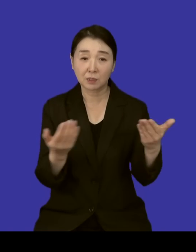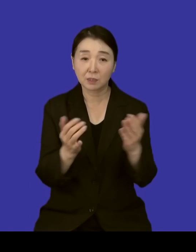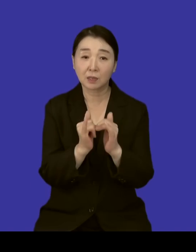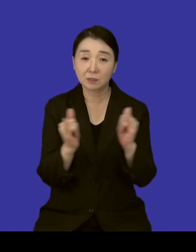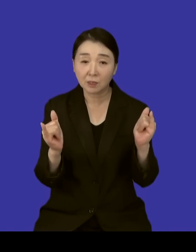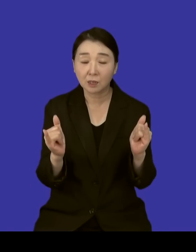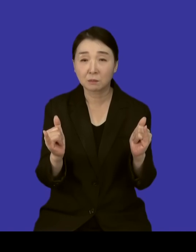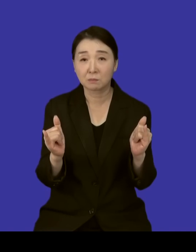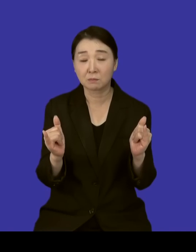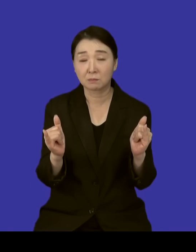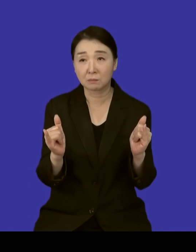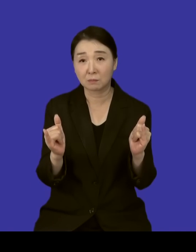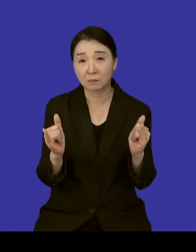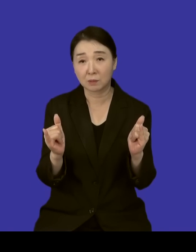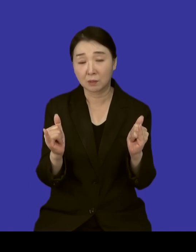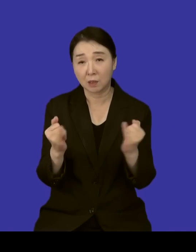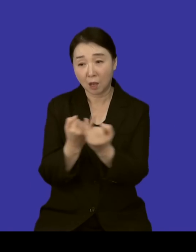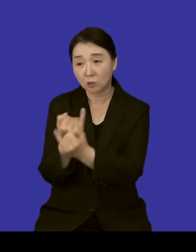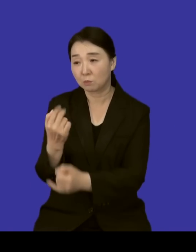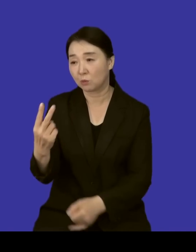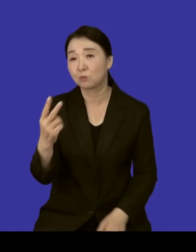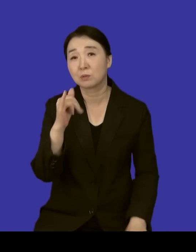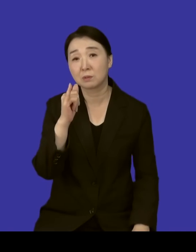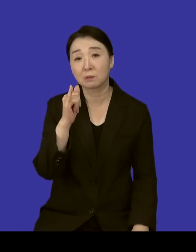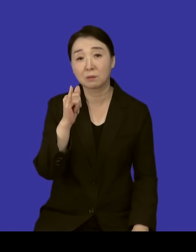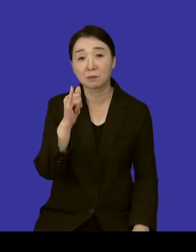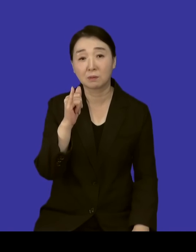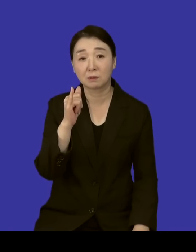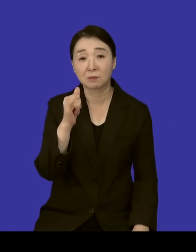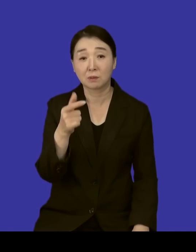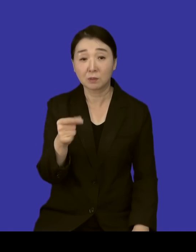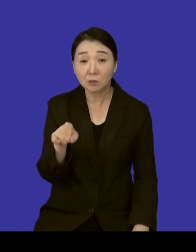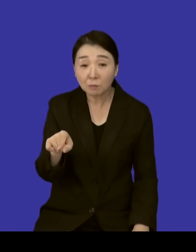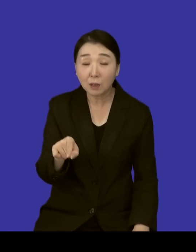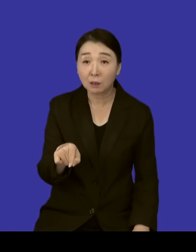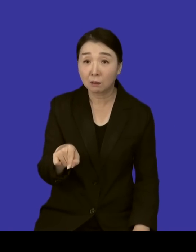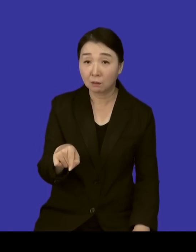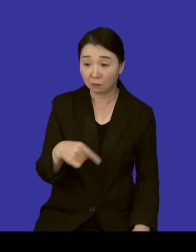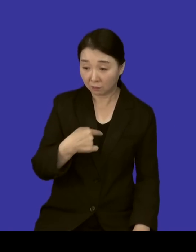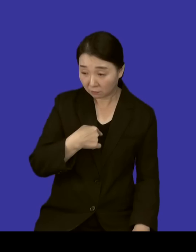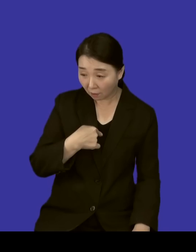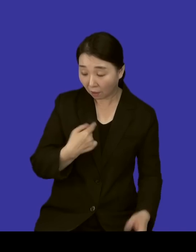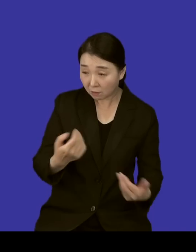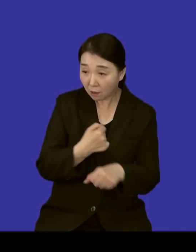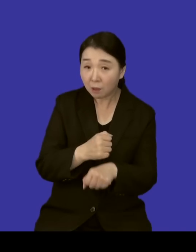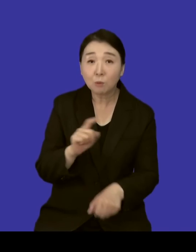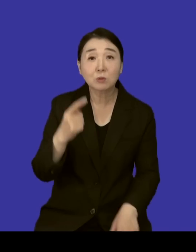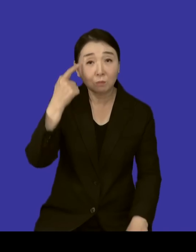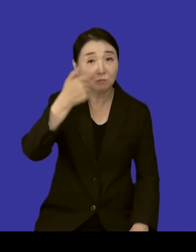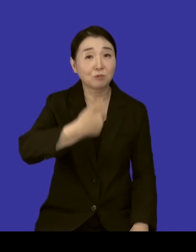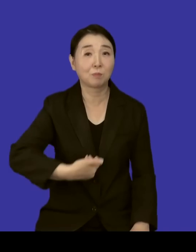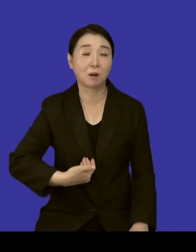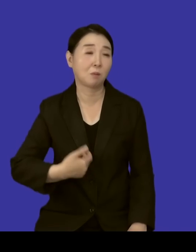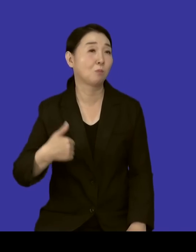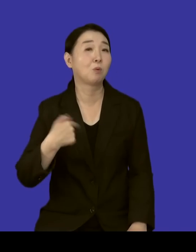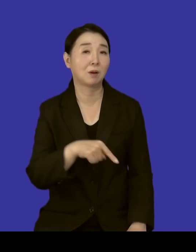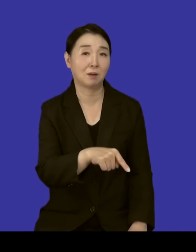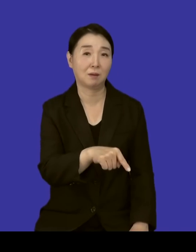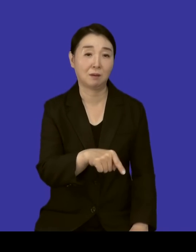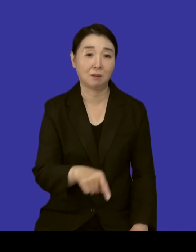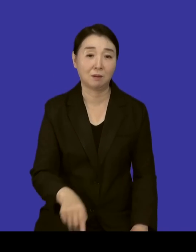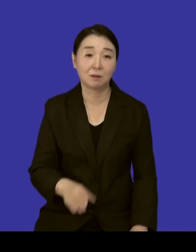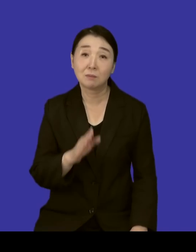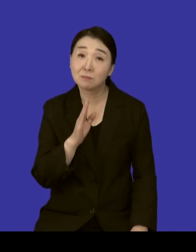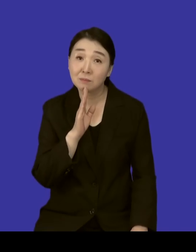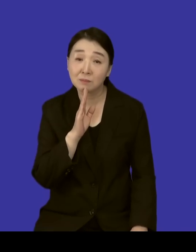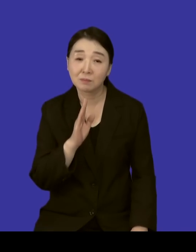사람이 둘씩이나 있는데 이제 정말 내가 하는 게 뭐냐는 거죠. 네. 모르는구나. 그것도